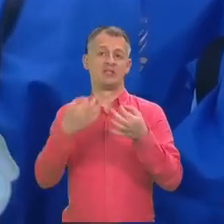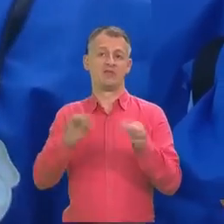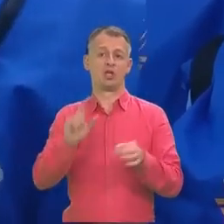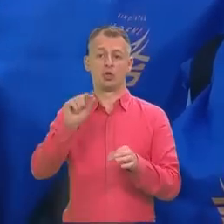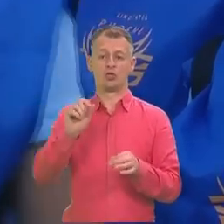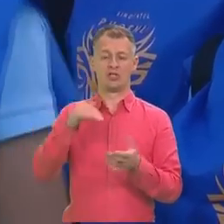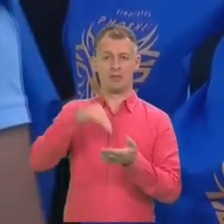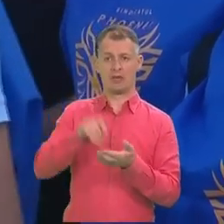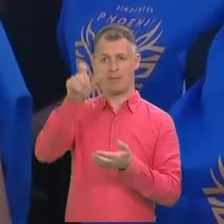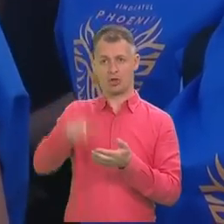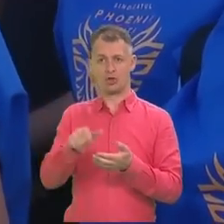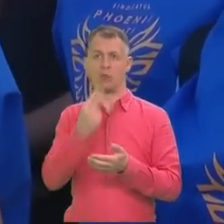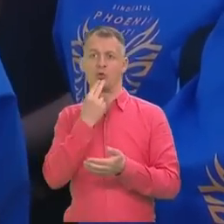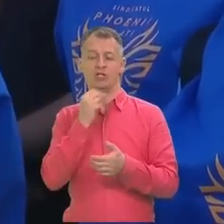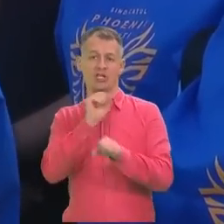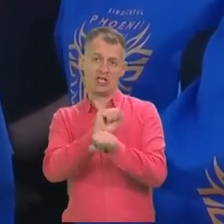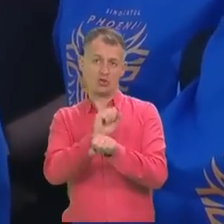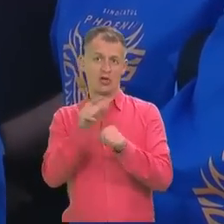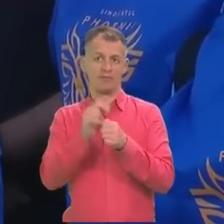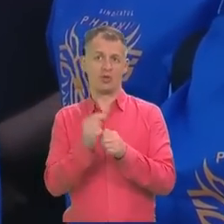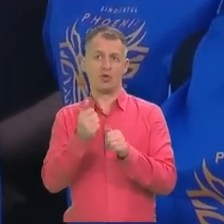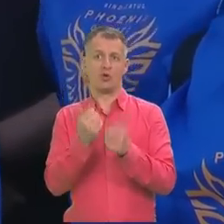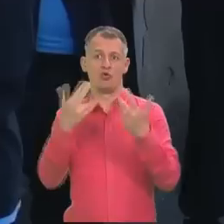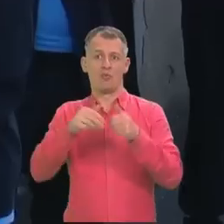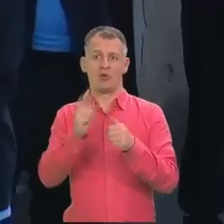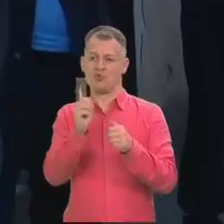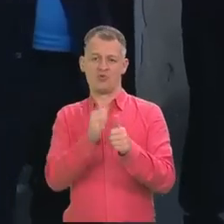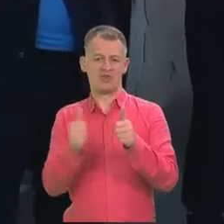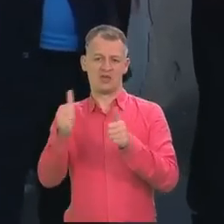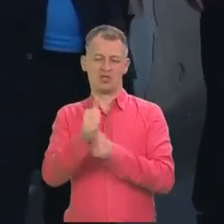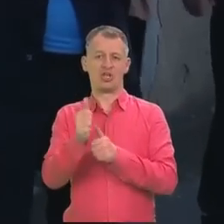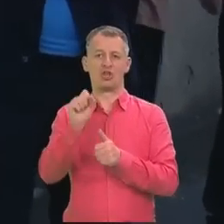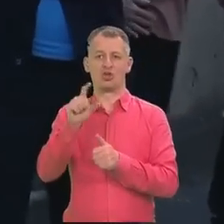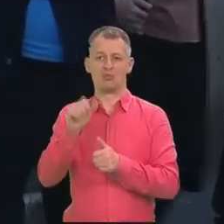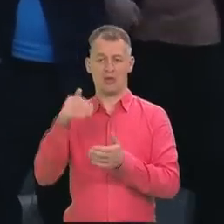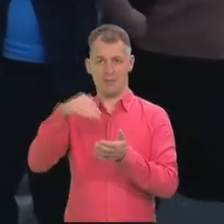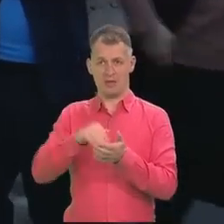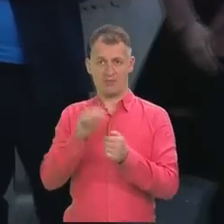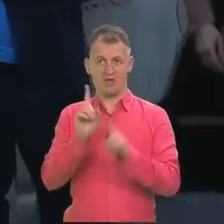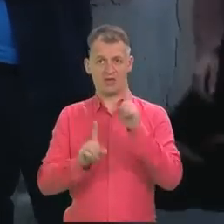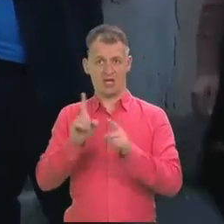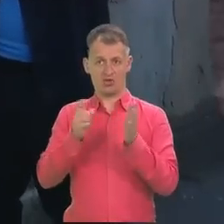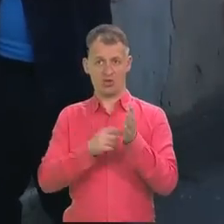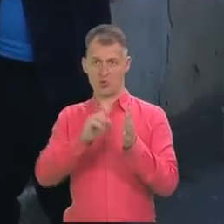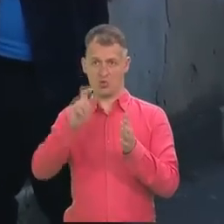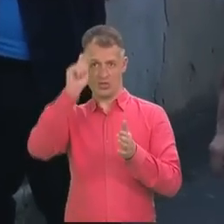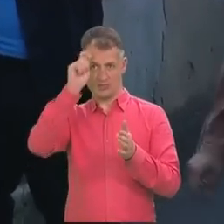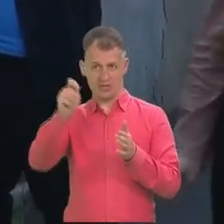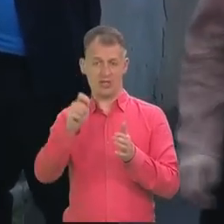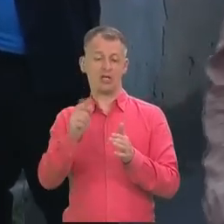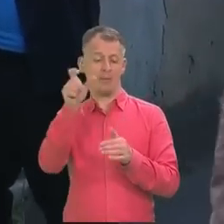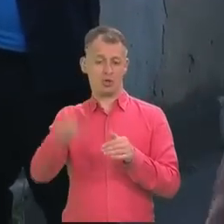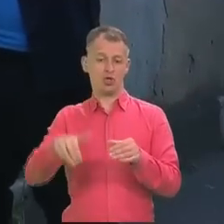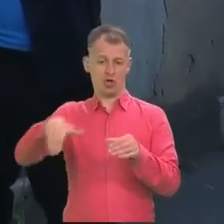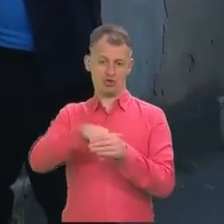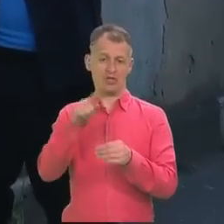polițiști în penitenciare. Numărul acestora nu depășește însă 12.000. Dacă revendicările nu le sunt ascultate, angajații penitenciarelor spun că vor